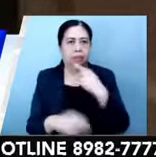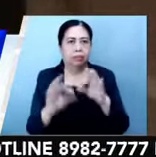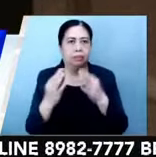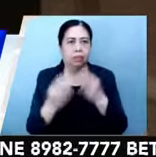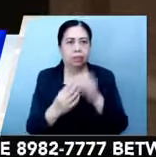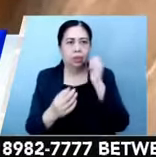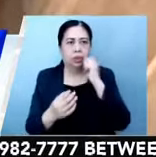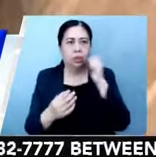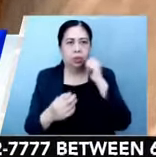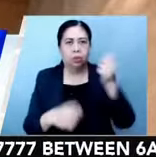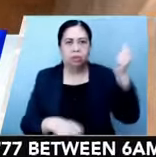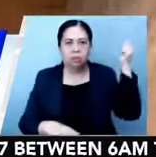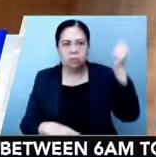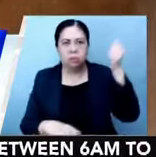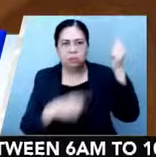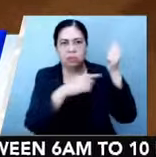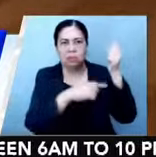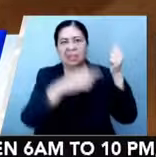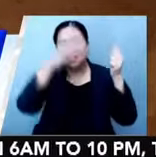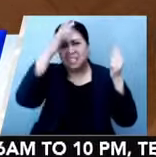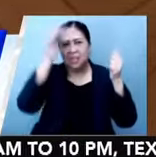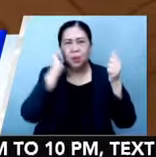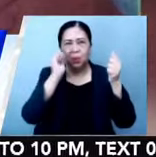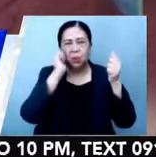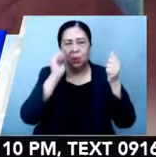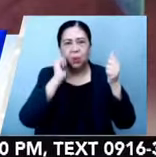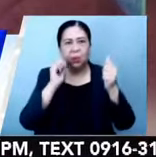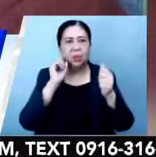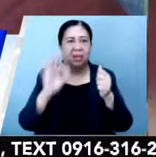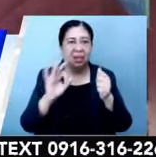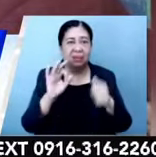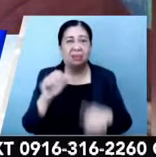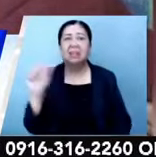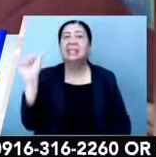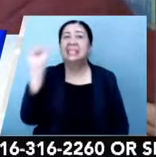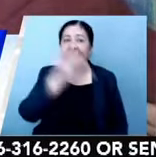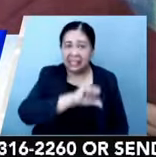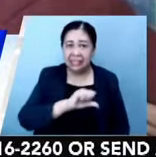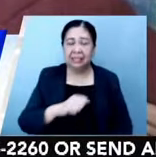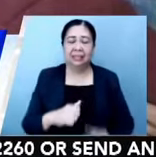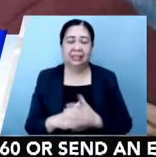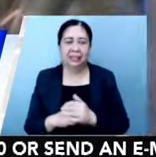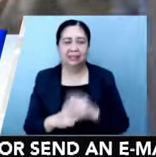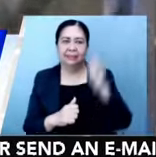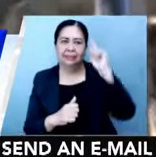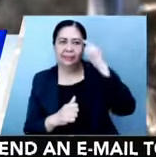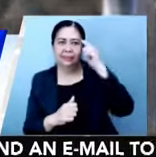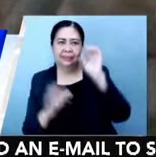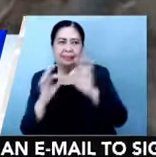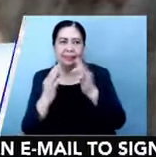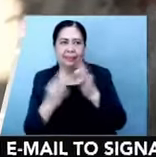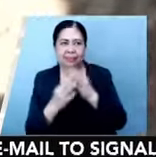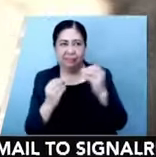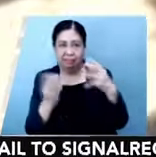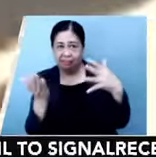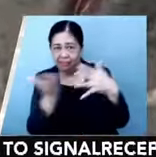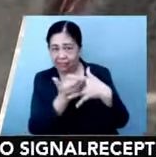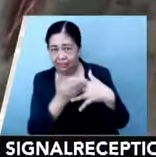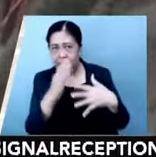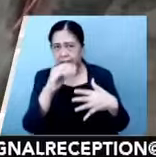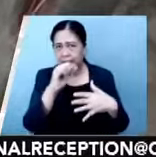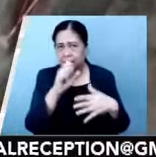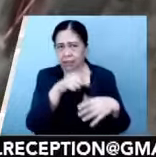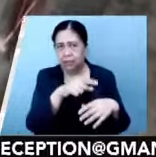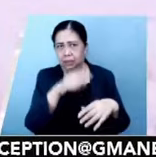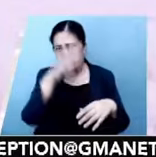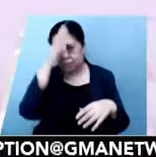ang kanilang padre de pamilya tuwing nalalasing. Pinag-iisipan pa ng pamilya kung sasampahan ng reklamo ang suspect.